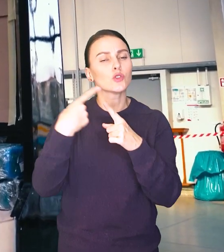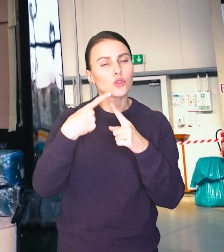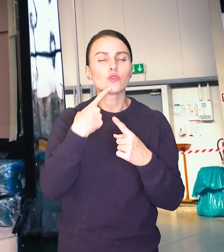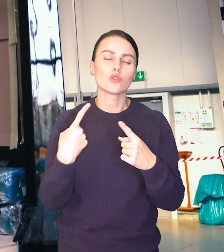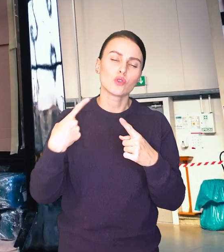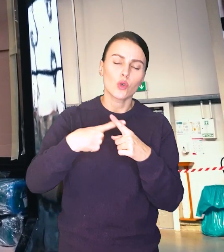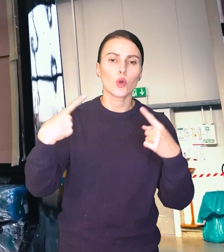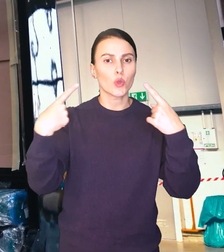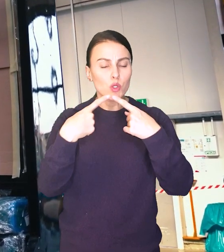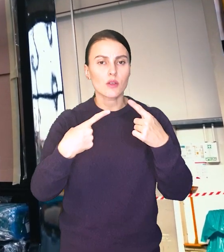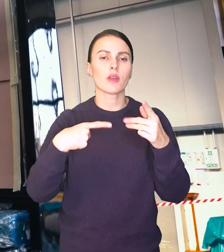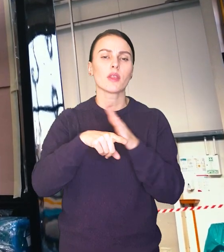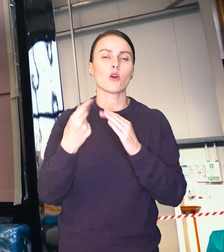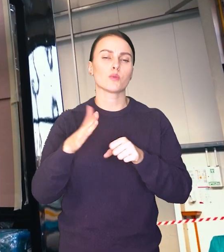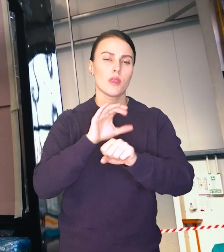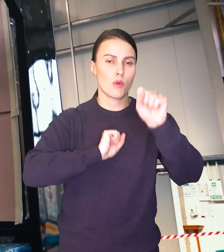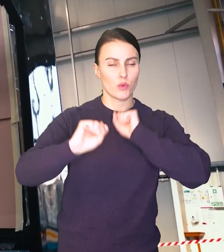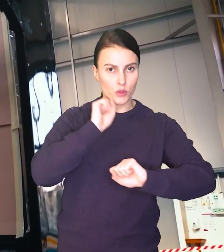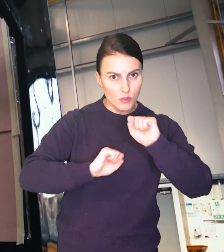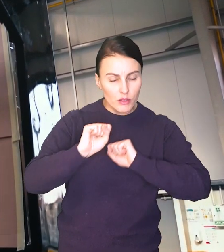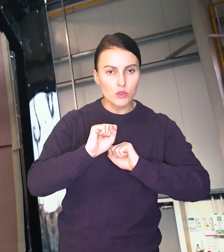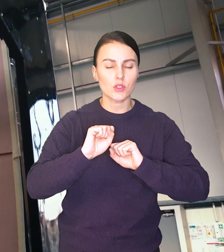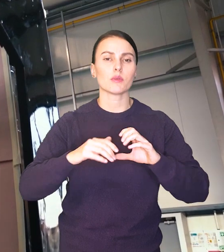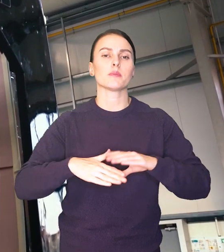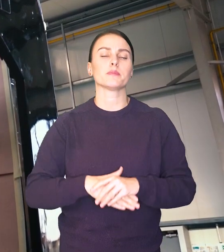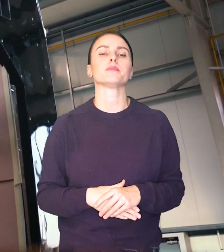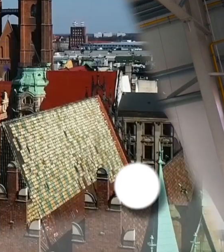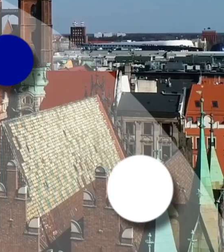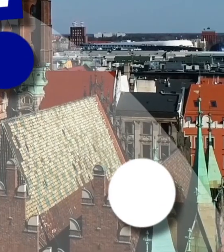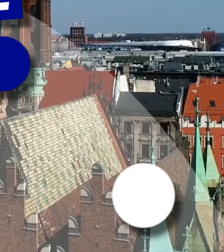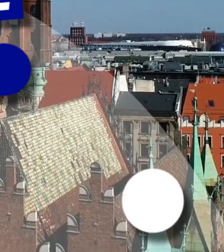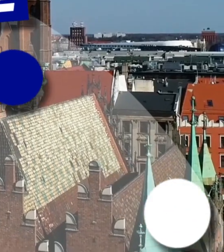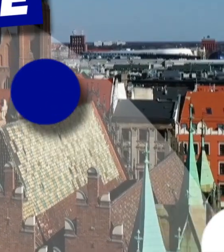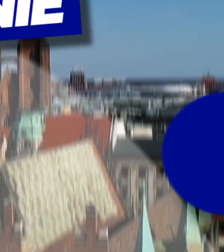dodatkowe udogodnienia dla osób z niepełnosprawnościami.